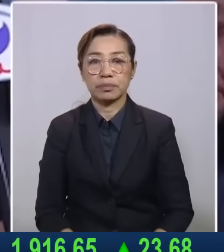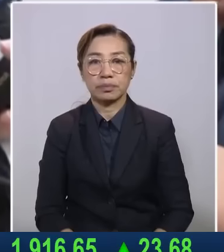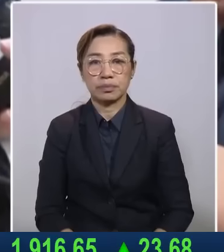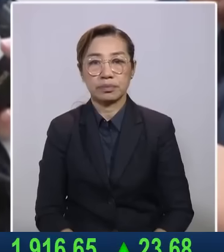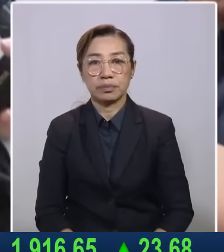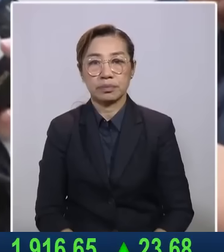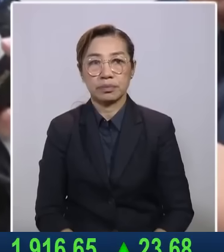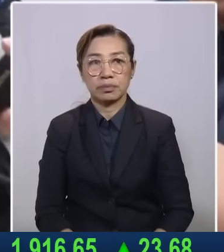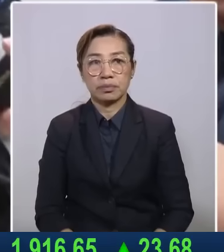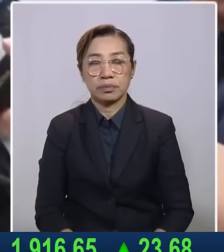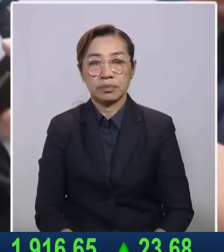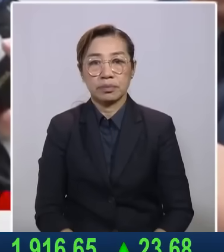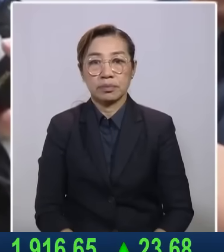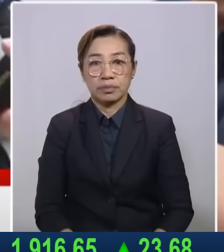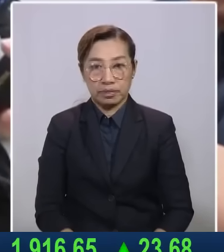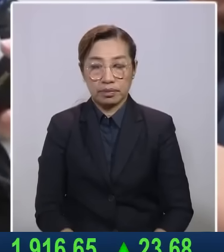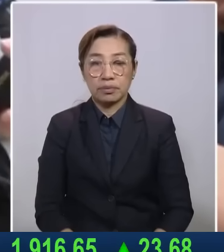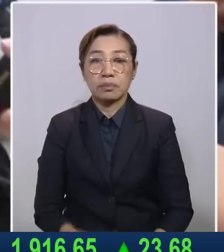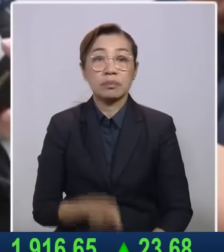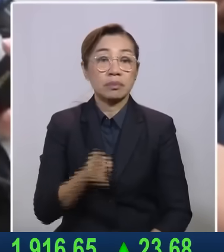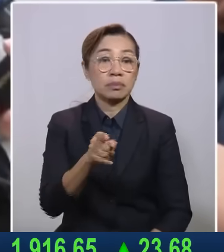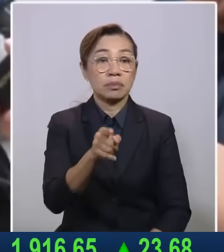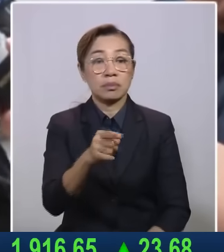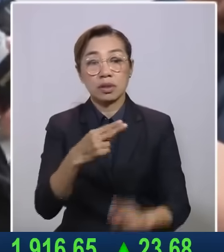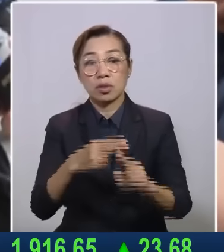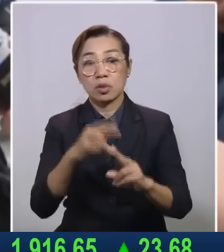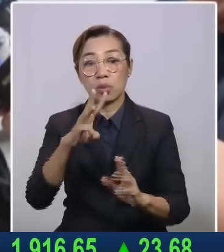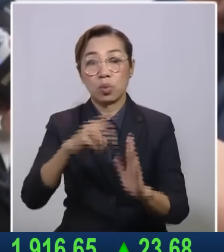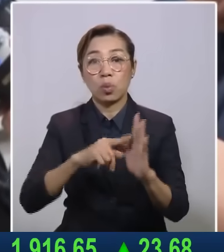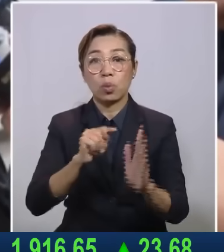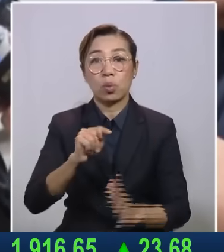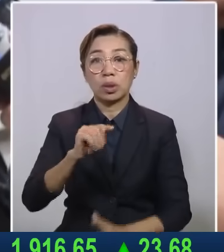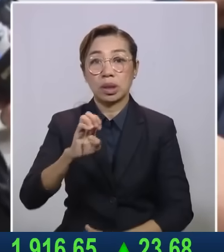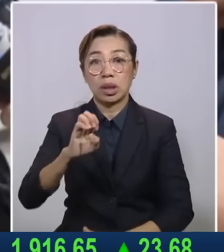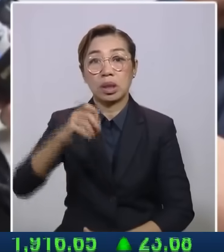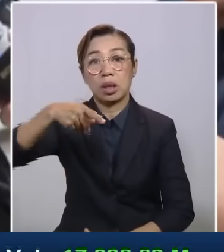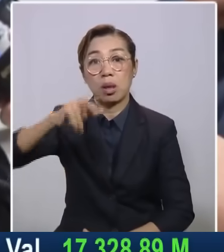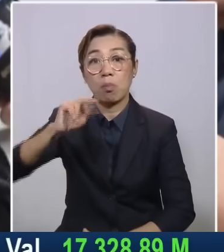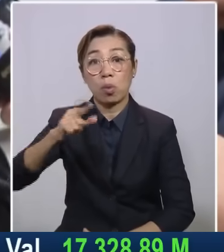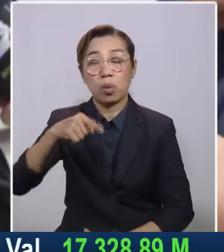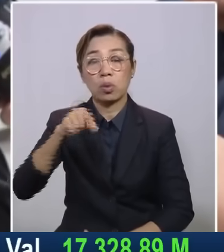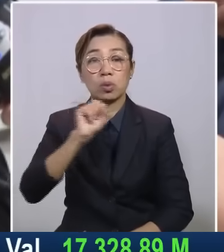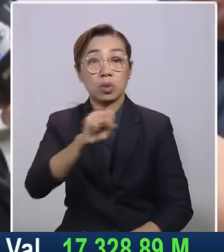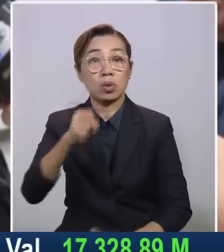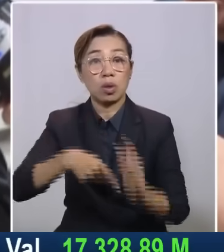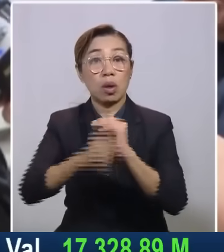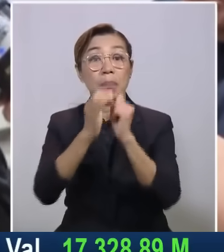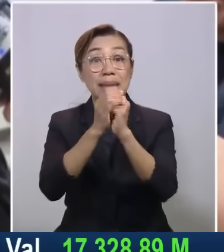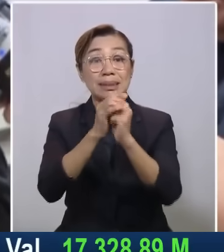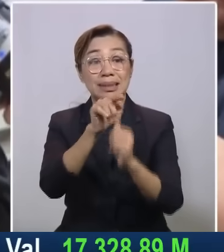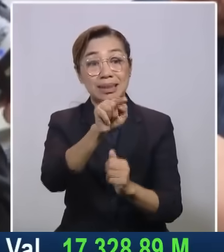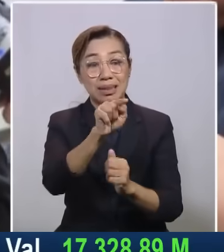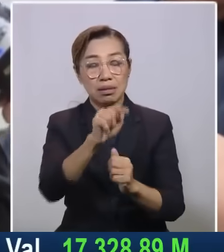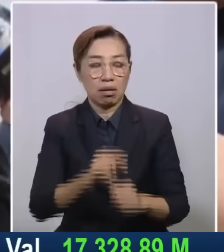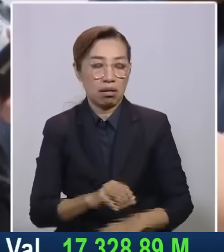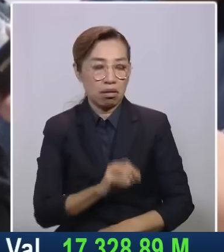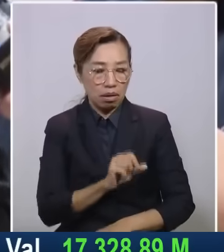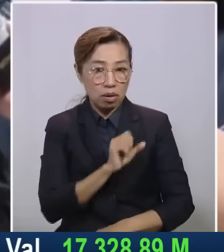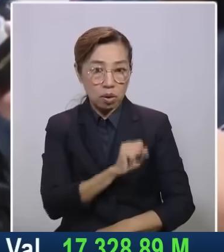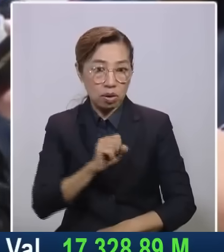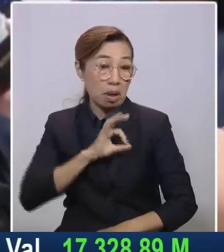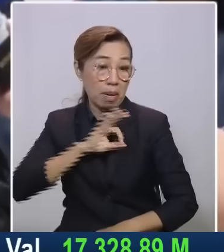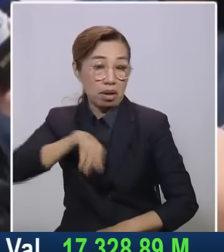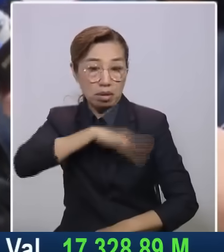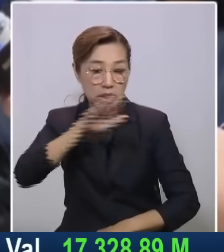คะในกรณีของคุณวุฒิพงษ์ทองเหลานะครับสสปราจีนบุรีเนี่ยนะครับมติของที่